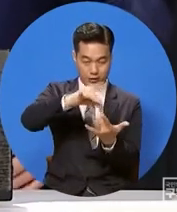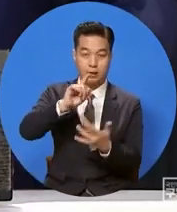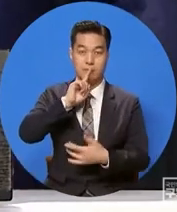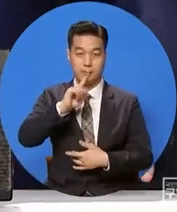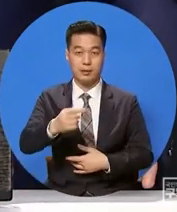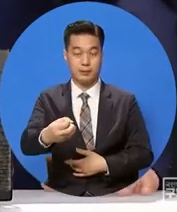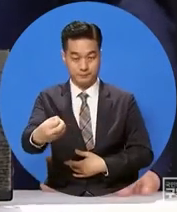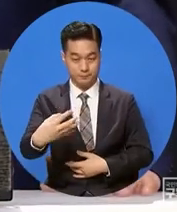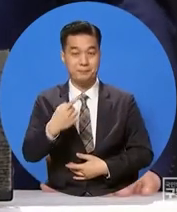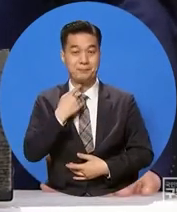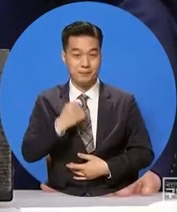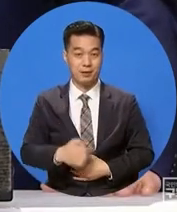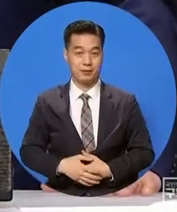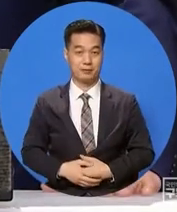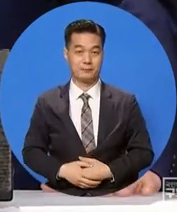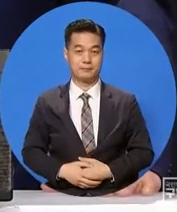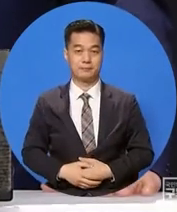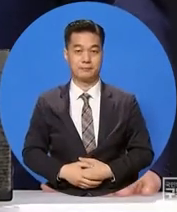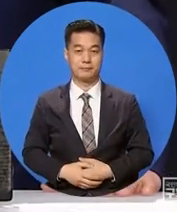않습니까?